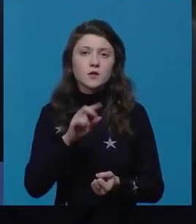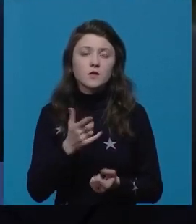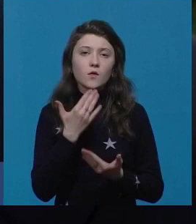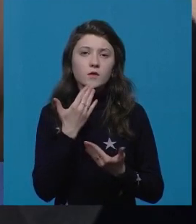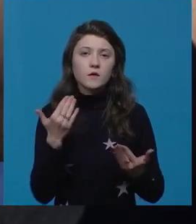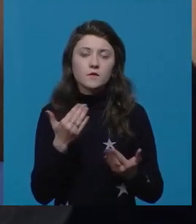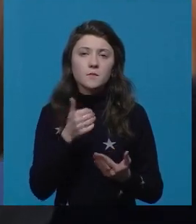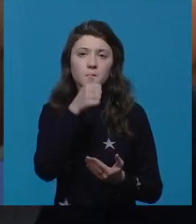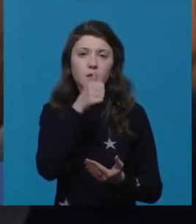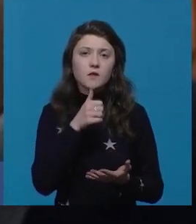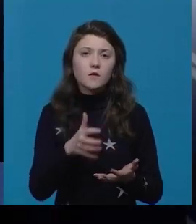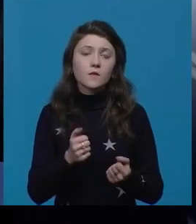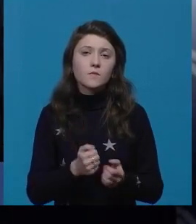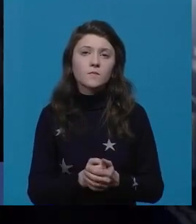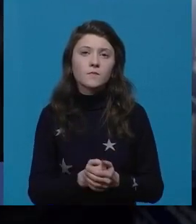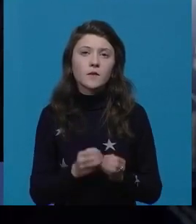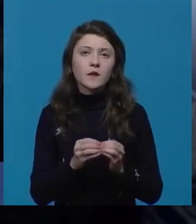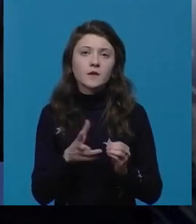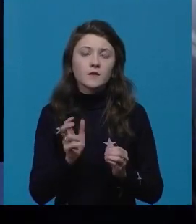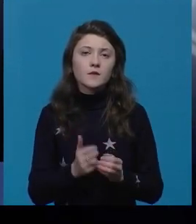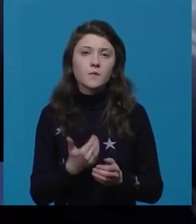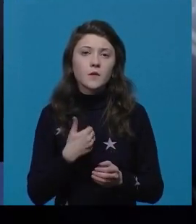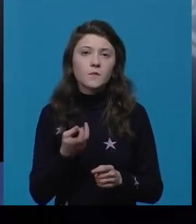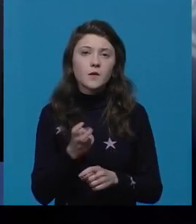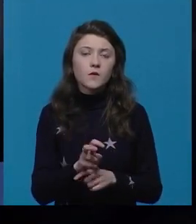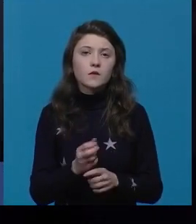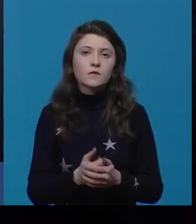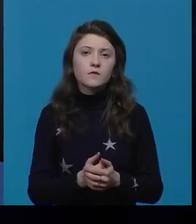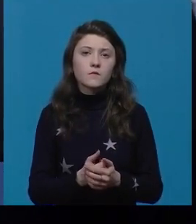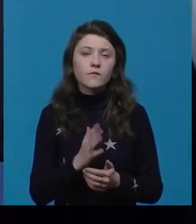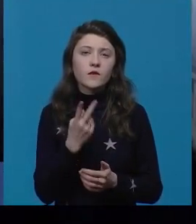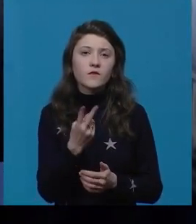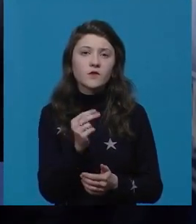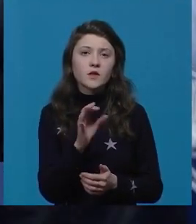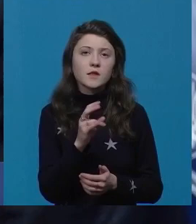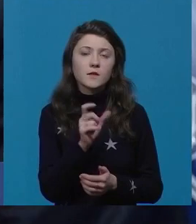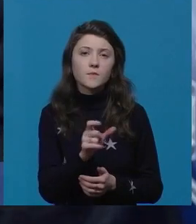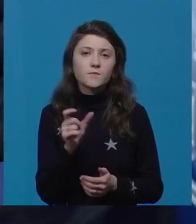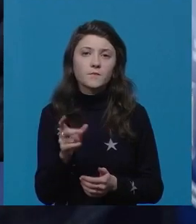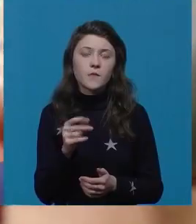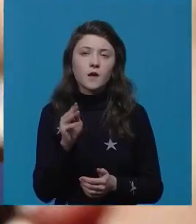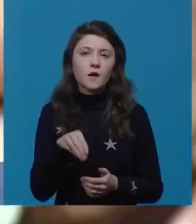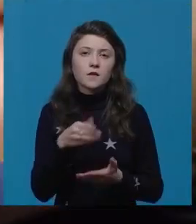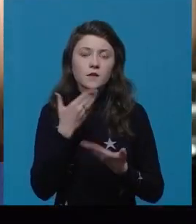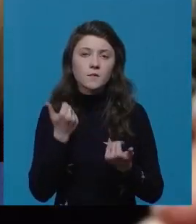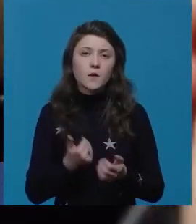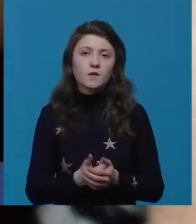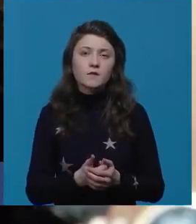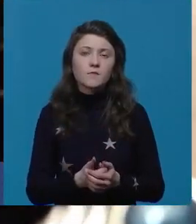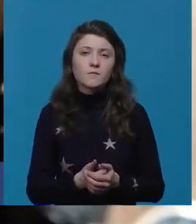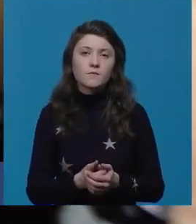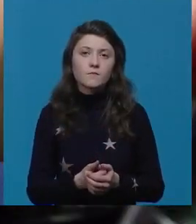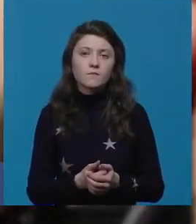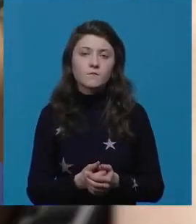зарплата отримав 10300. Вони приходять, ну, дві частини. Іду, на картці немає зараз. Я зняв. Це в мене з собою